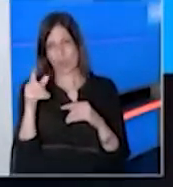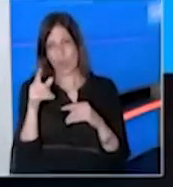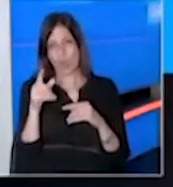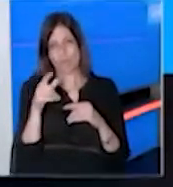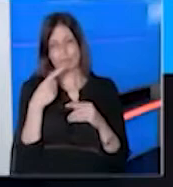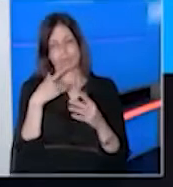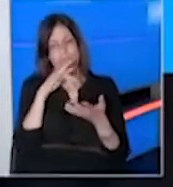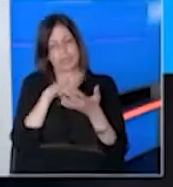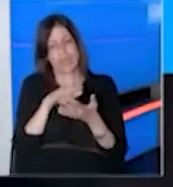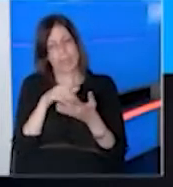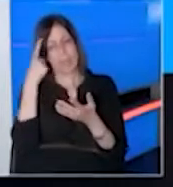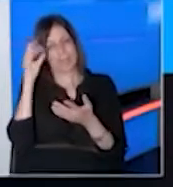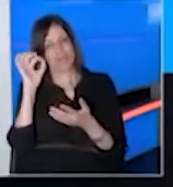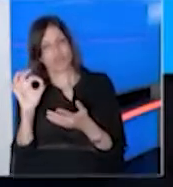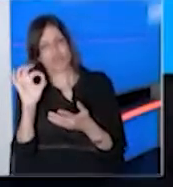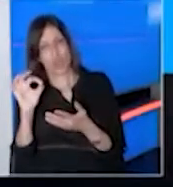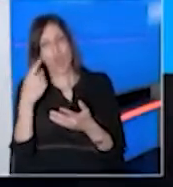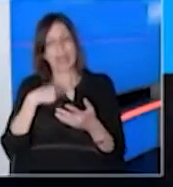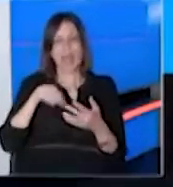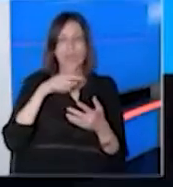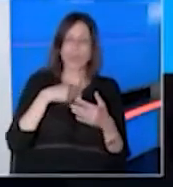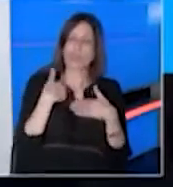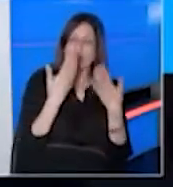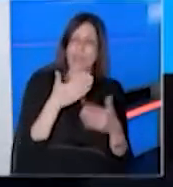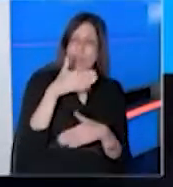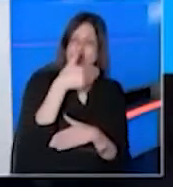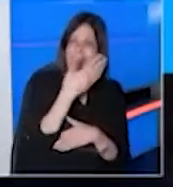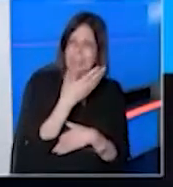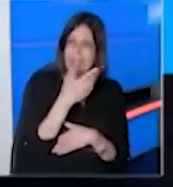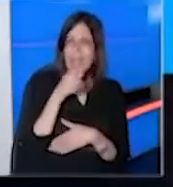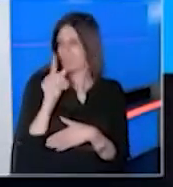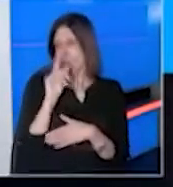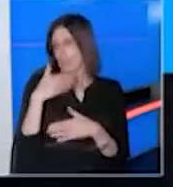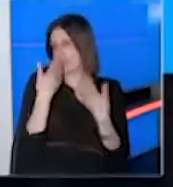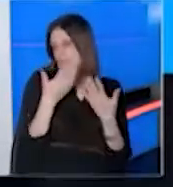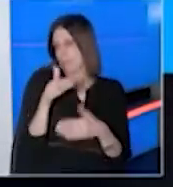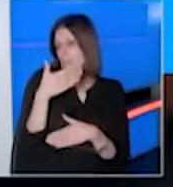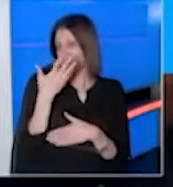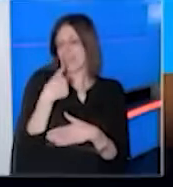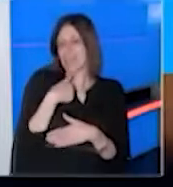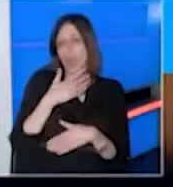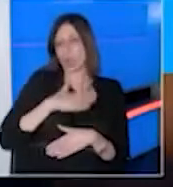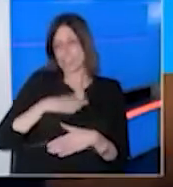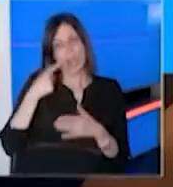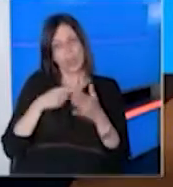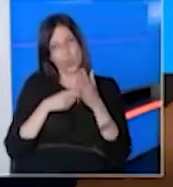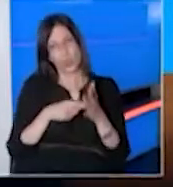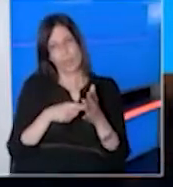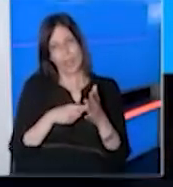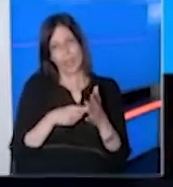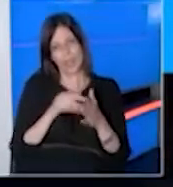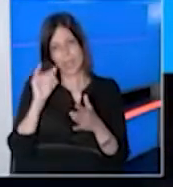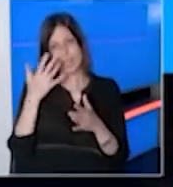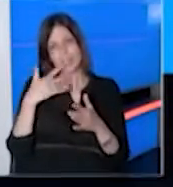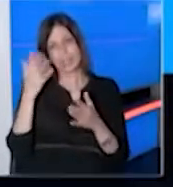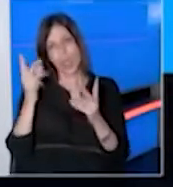מבוצר בשיח שלו. אנחנו נתנו למדינה, לא נתתם למדינה. אני רוצה, למשל, יעקב, אתה